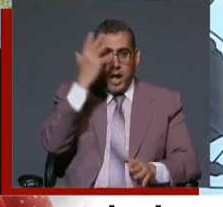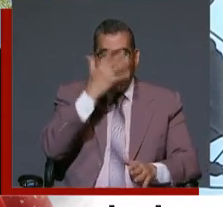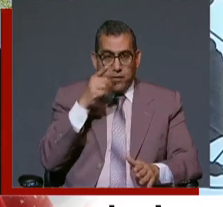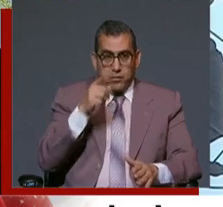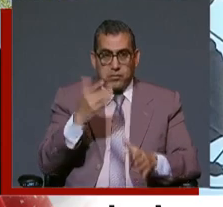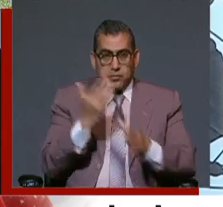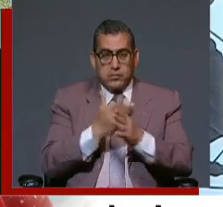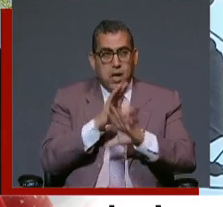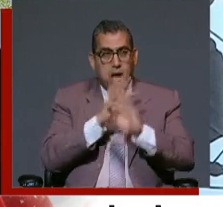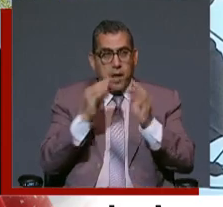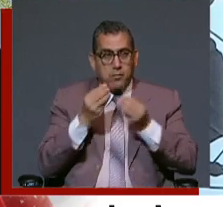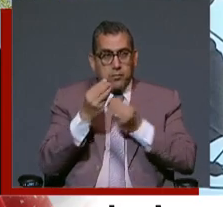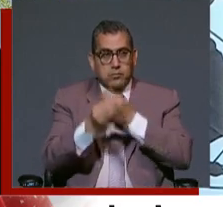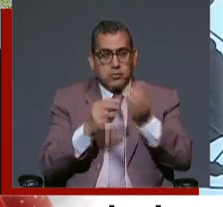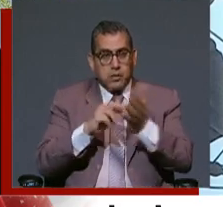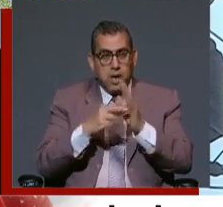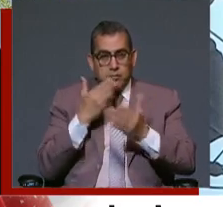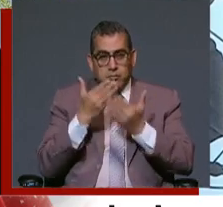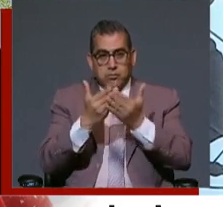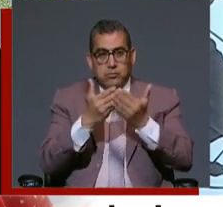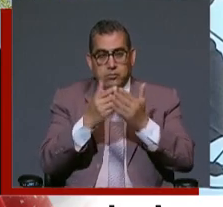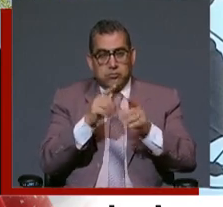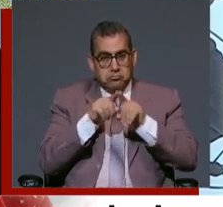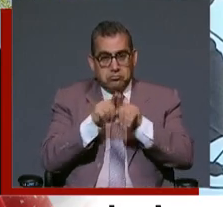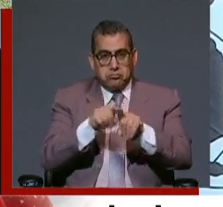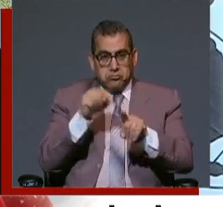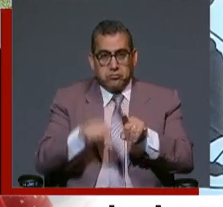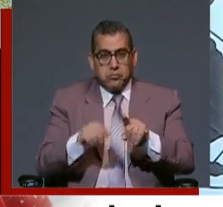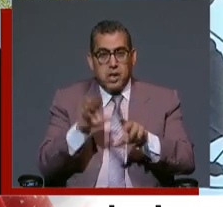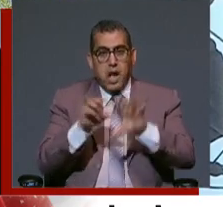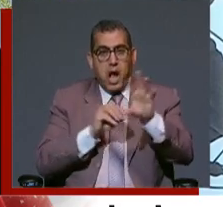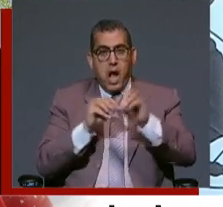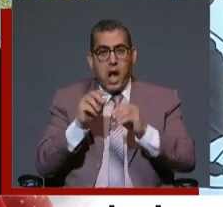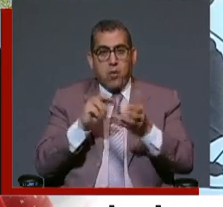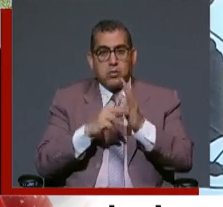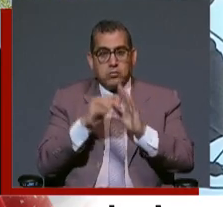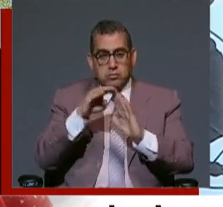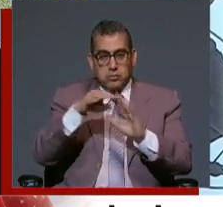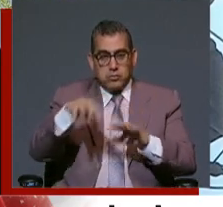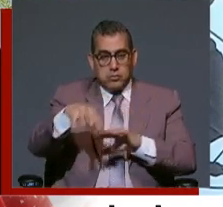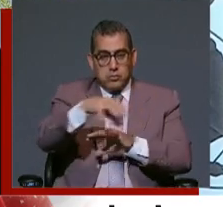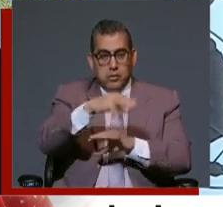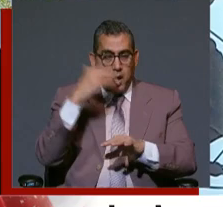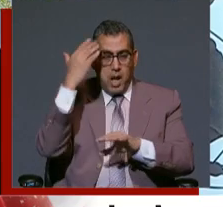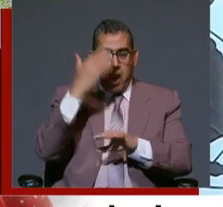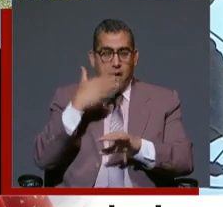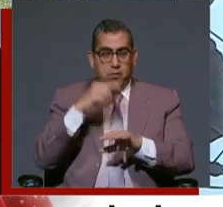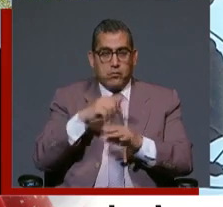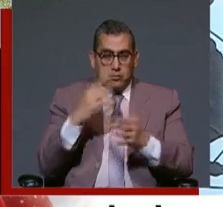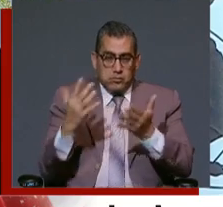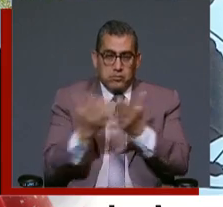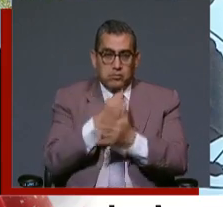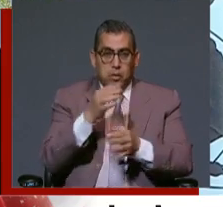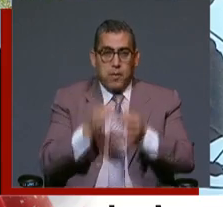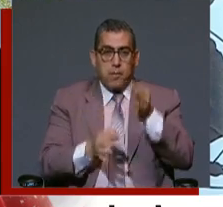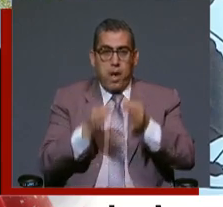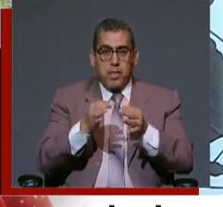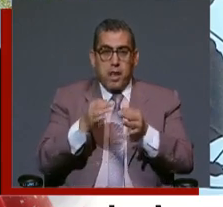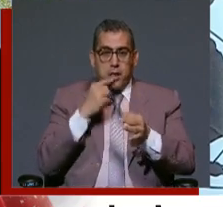في توفير الحلول التمويلية الملائمة لاحتياجات دول القارة التي تحقق المعادلة